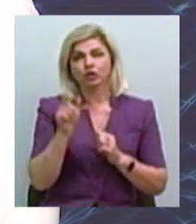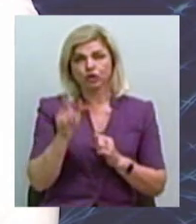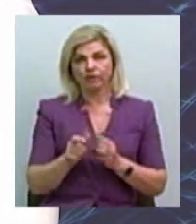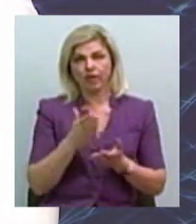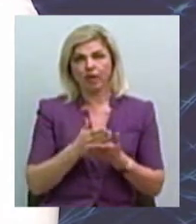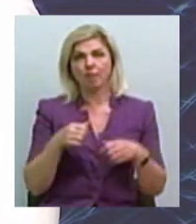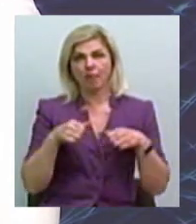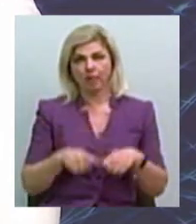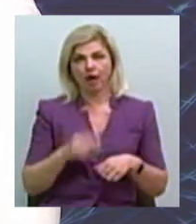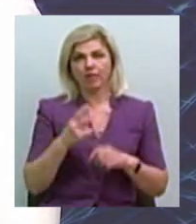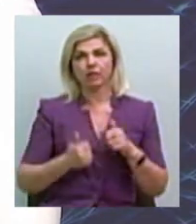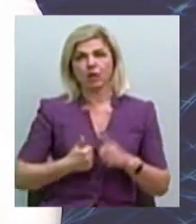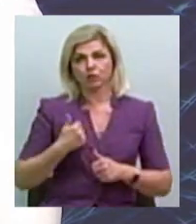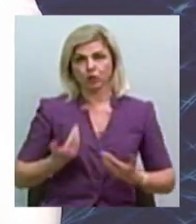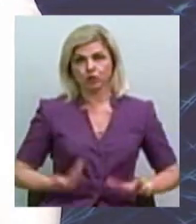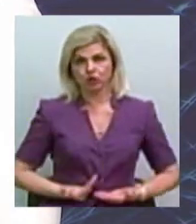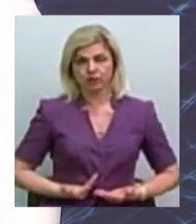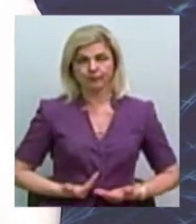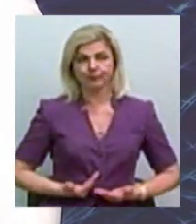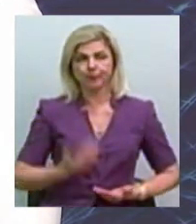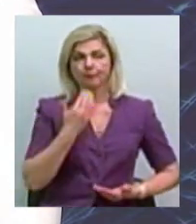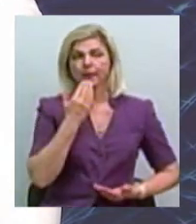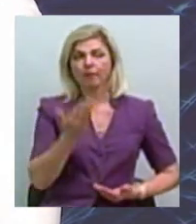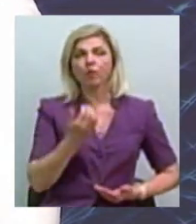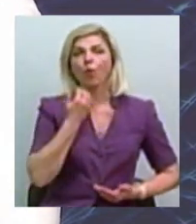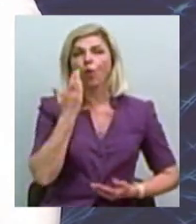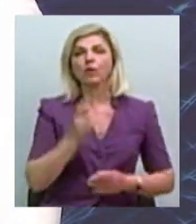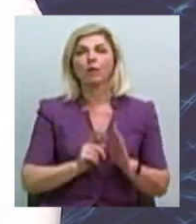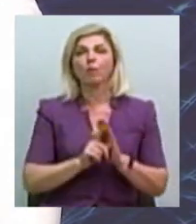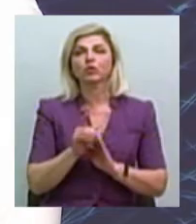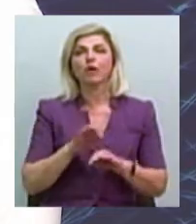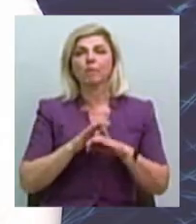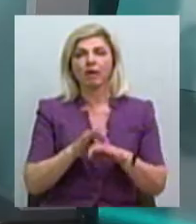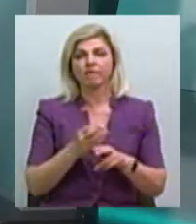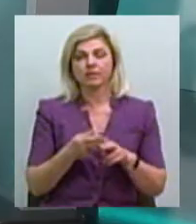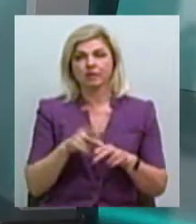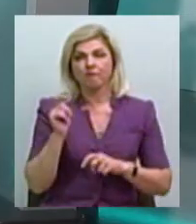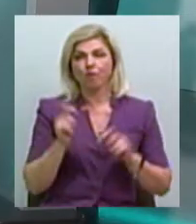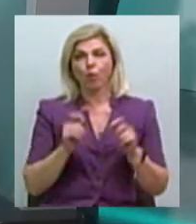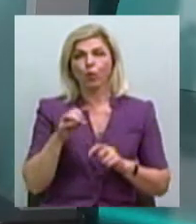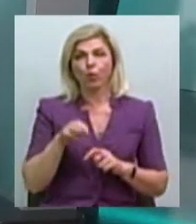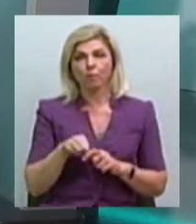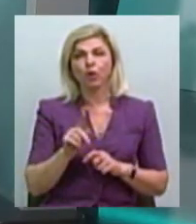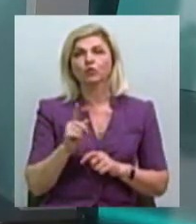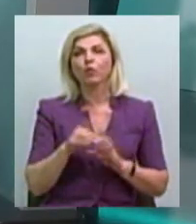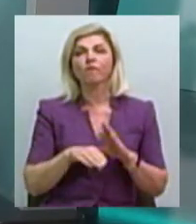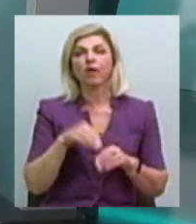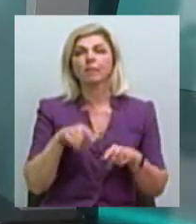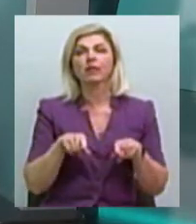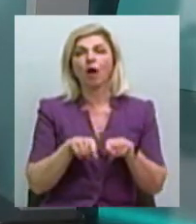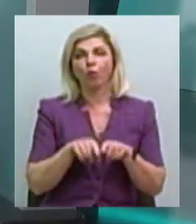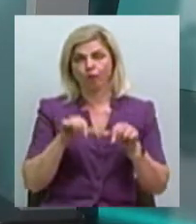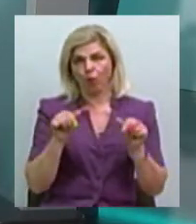на достойную жизнь. А скажите, будь ласка, коли почали проводити цей форум и чому обрали саме таку